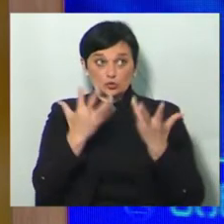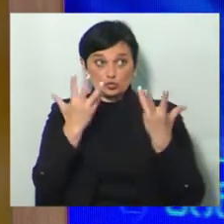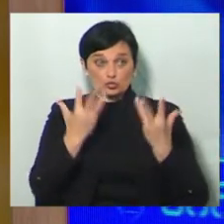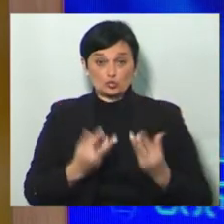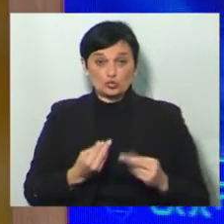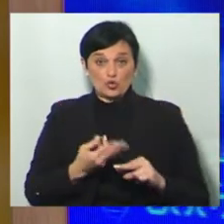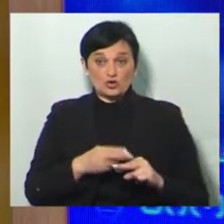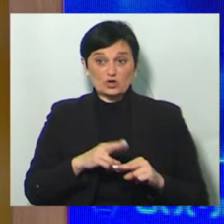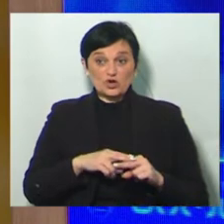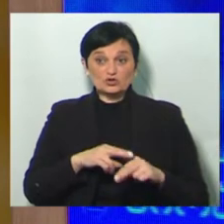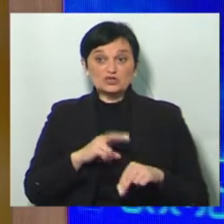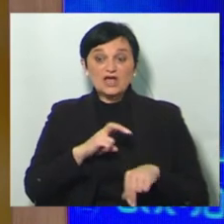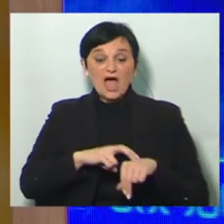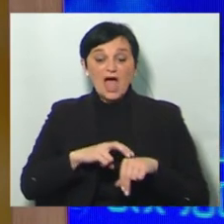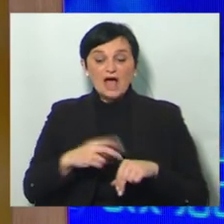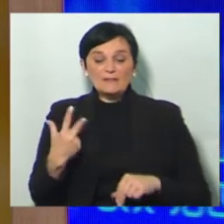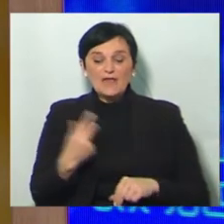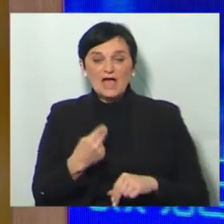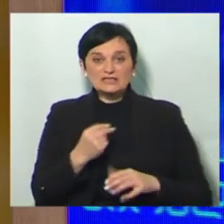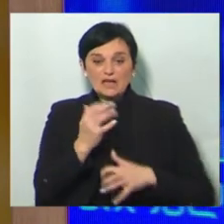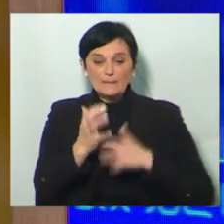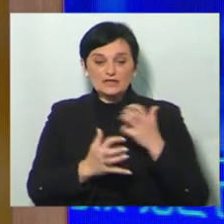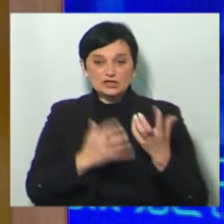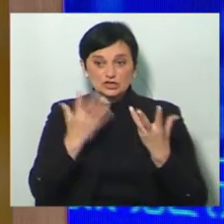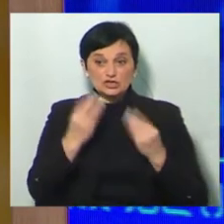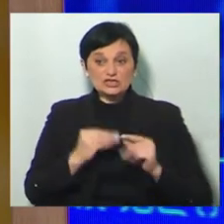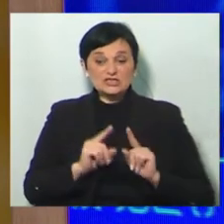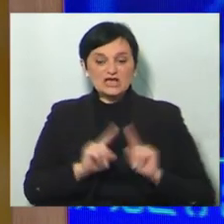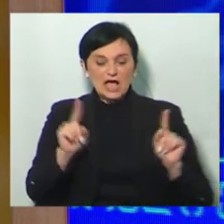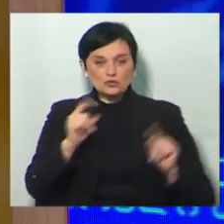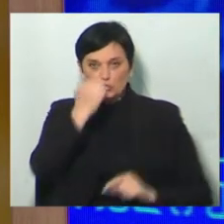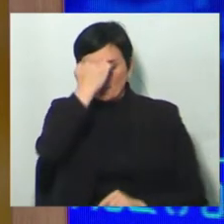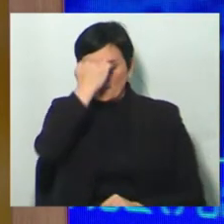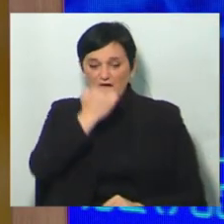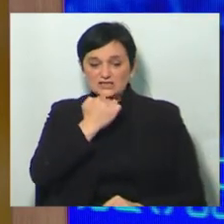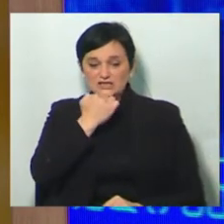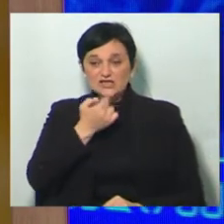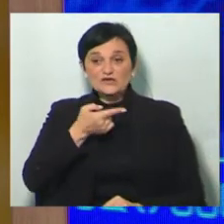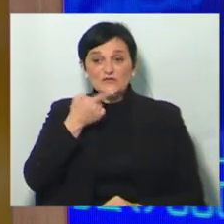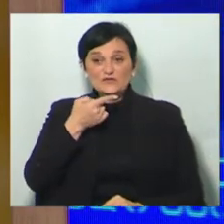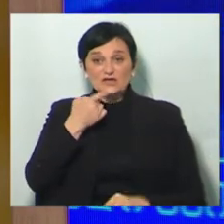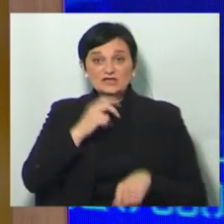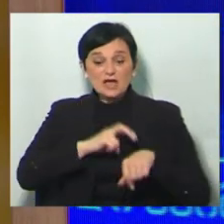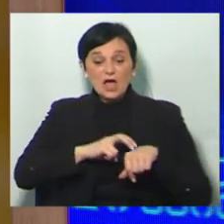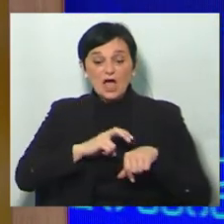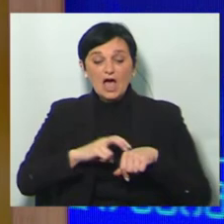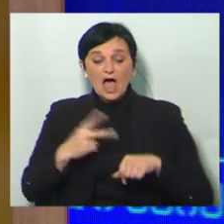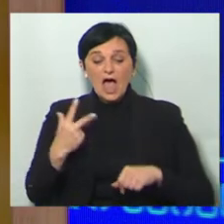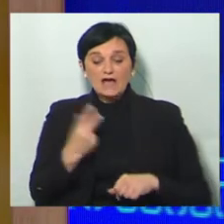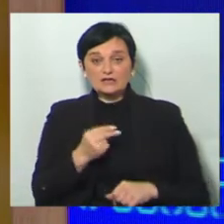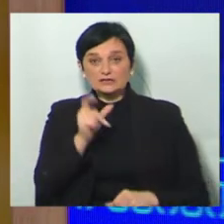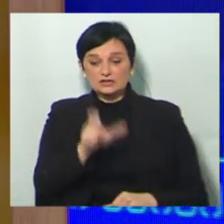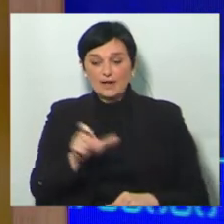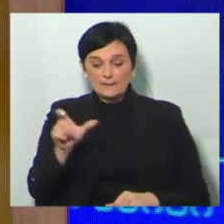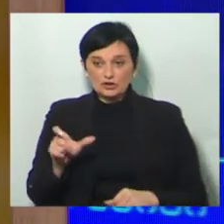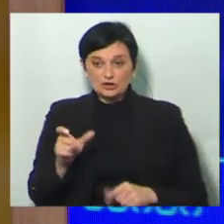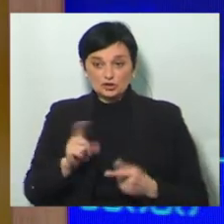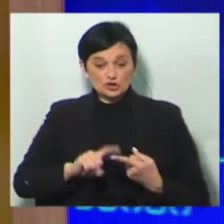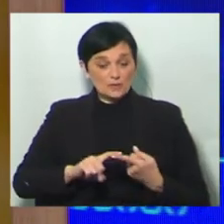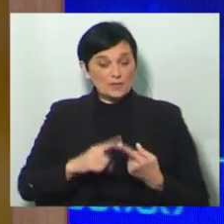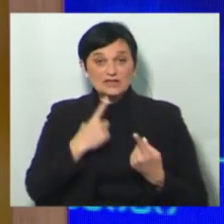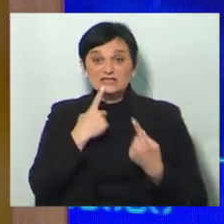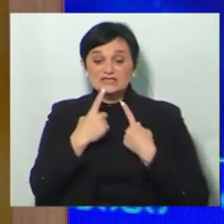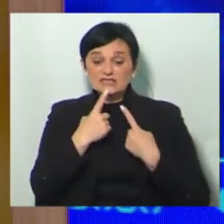გახლდათ, ექთნების საერთაშორისო დღე, განსაკუთრებული მადლიერებით ვისაუბრეთ მაშინ ექთნების შესახებ, მაგრამ საუბარი ამით